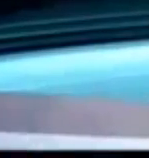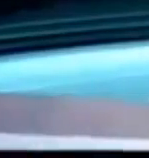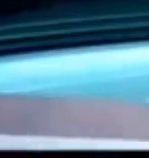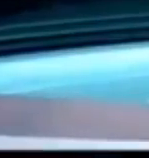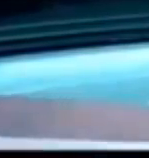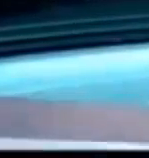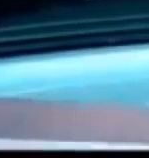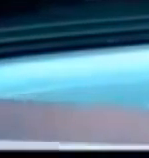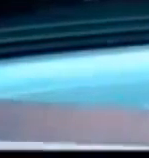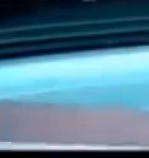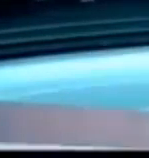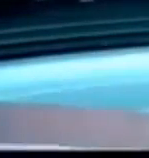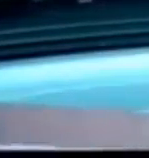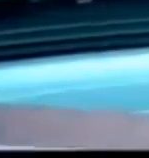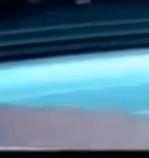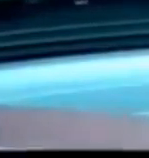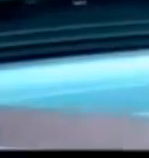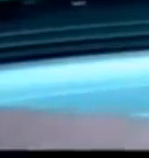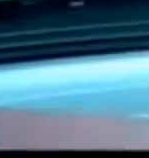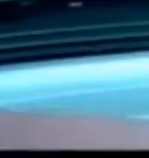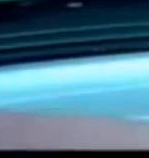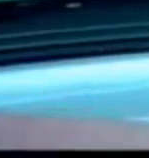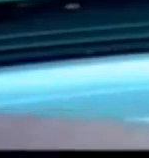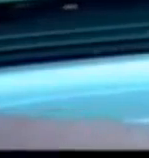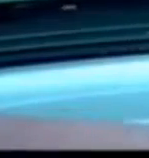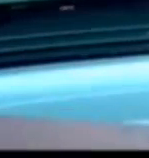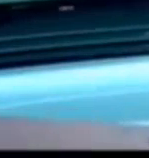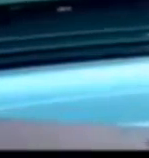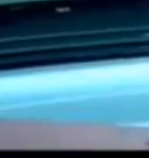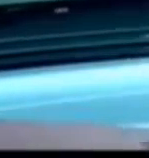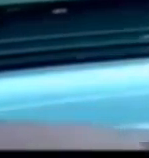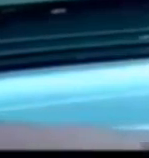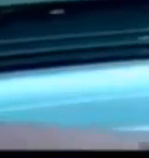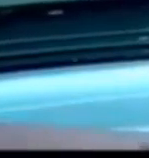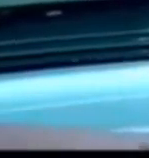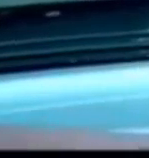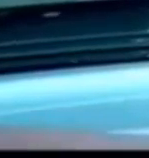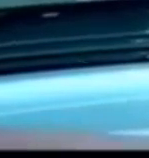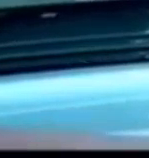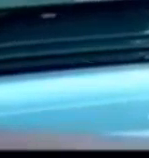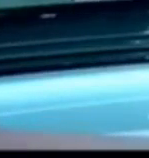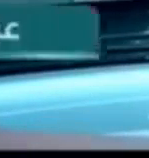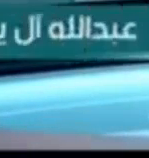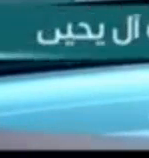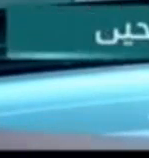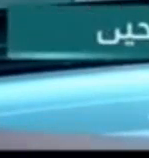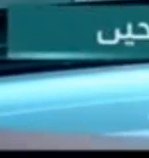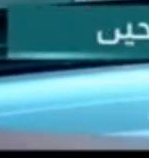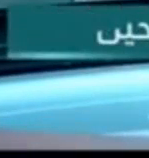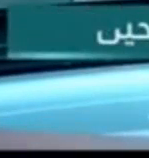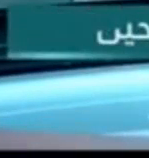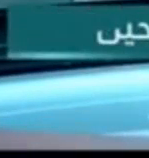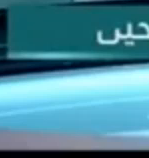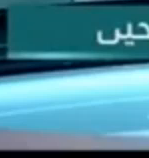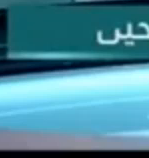السلام عليكم ورحمة الله وبركاته، وأسعد الله أوقاتكم بكل خير. أهلا بكم مشاهدينا في نشرة الأخبار الرئيسة من قناة السعودية. أحييكم أنا